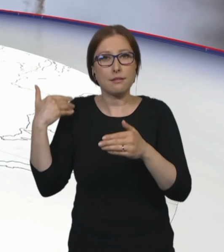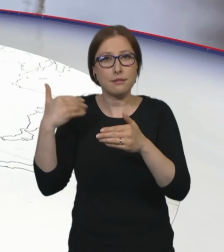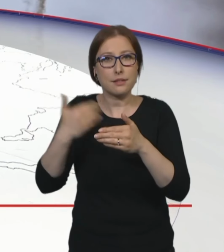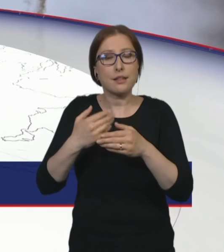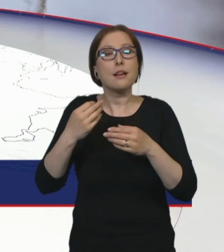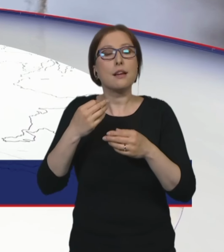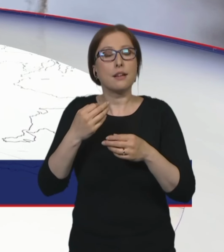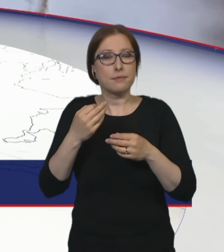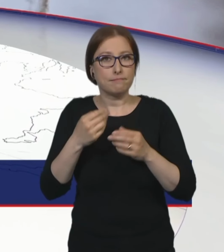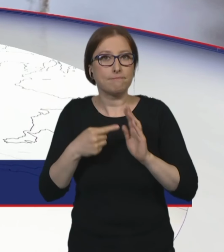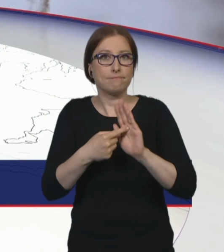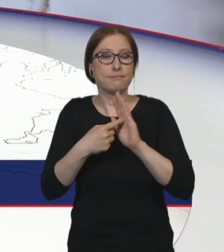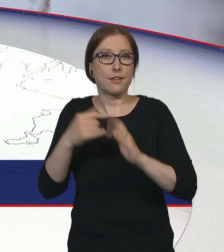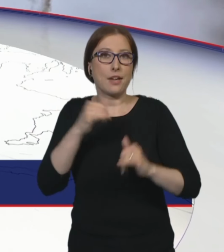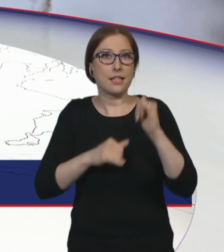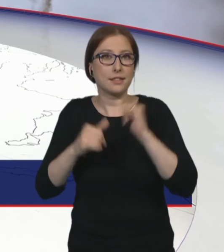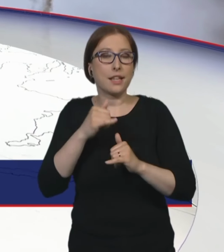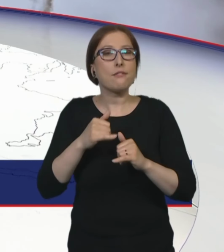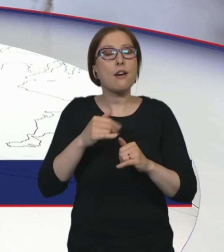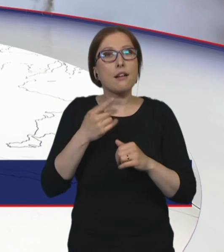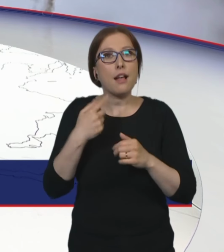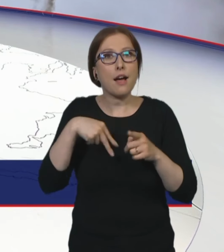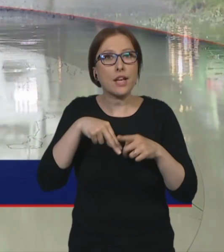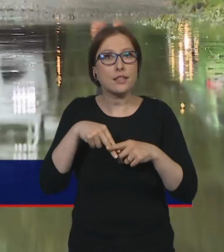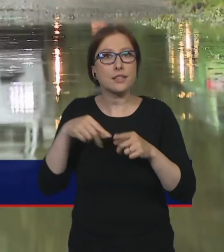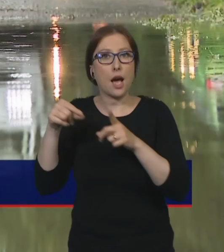pouti. Představili se desítky letadel.